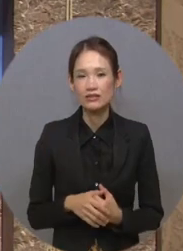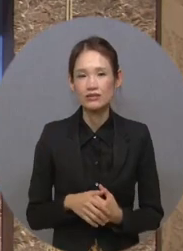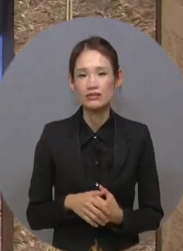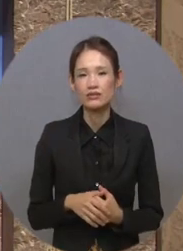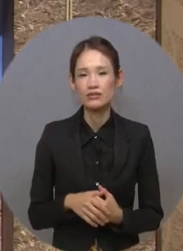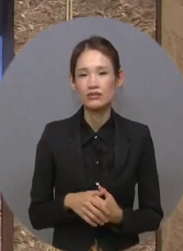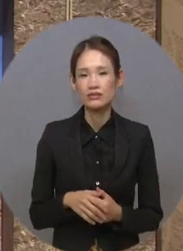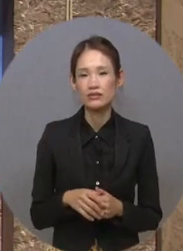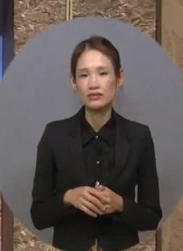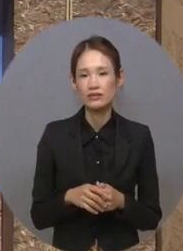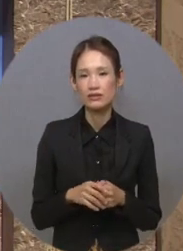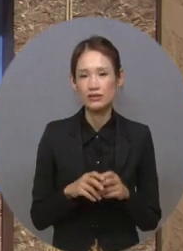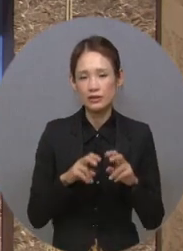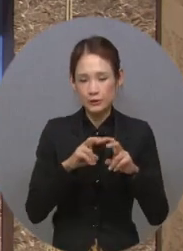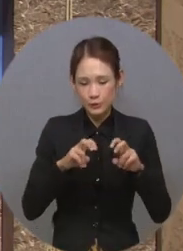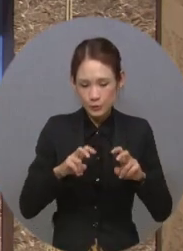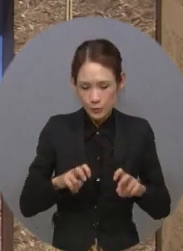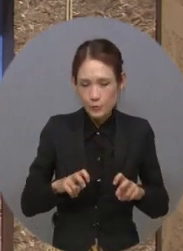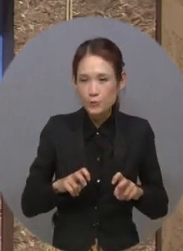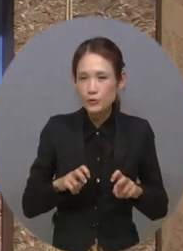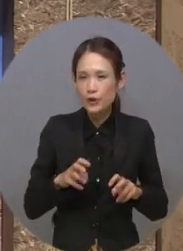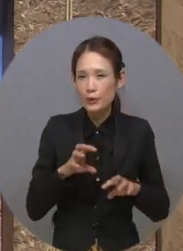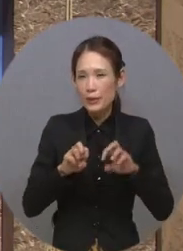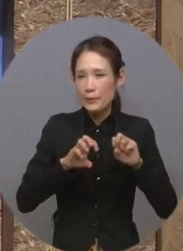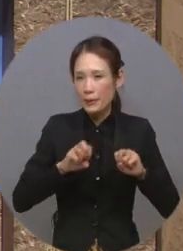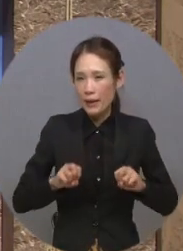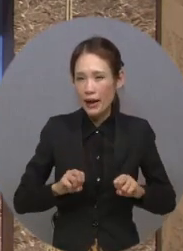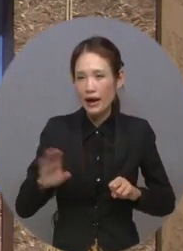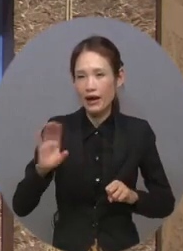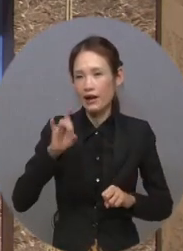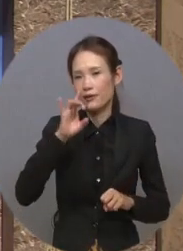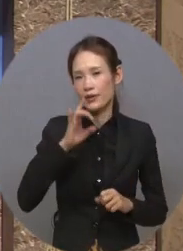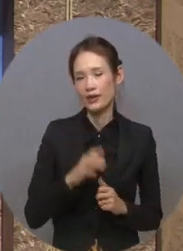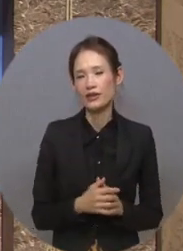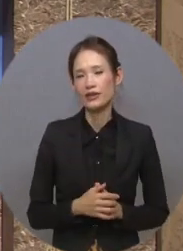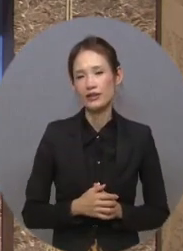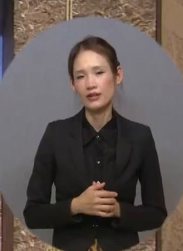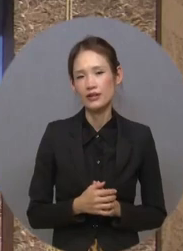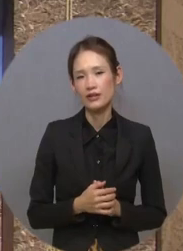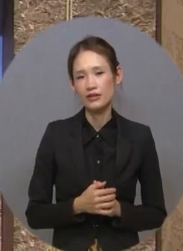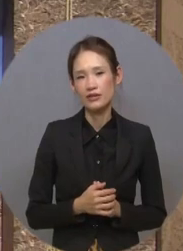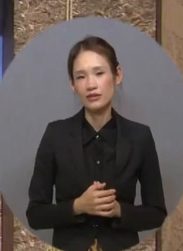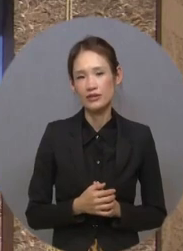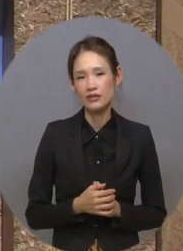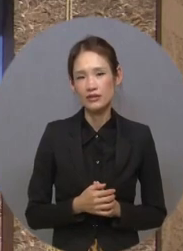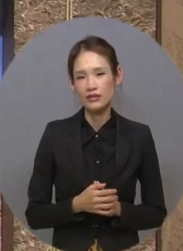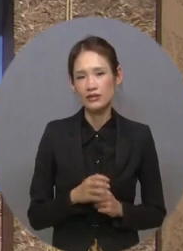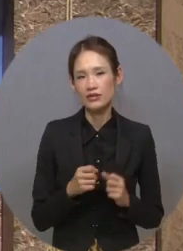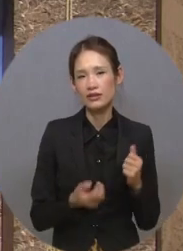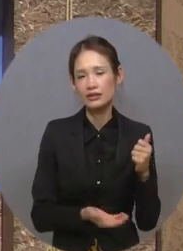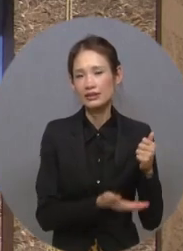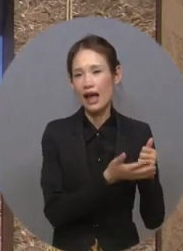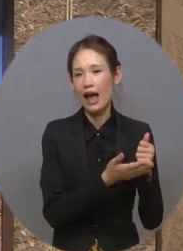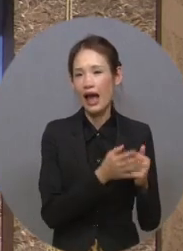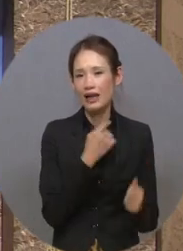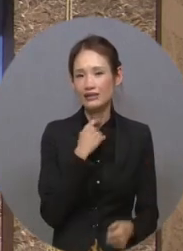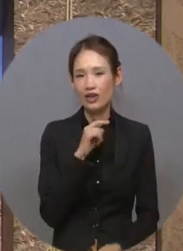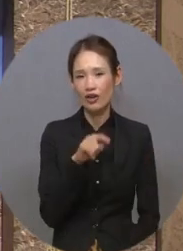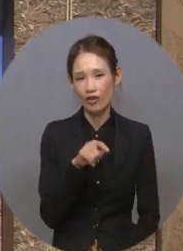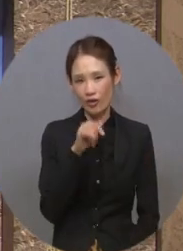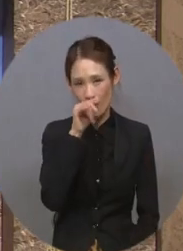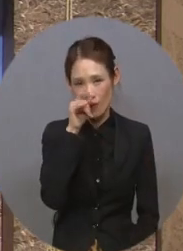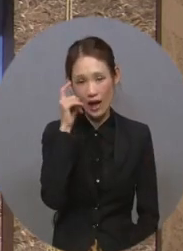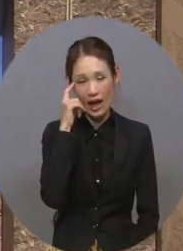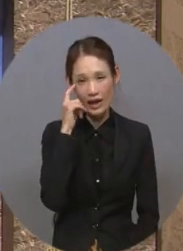입찰 같은 거 쪼개기 이런 걸 못하게 하거든요. 네. 솔직히. 네. 근데 이제 제가 이제 그거를 쪼개기를 장려한 적이 있어요. 그